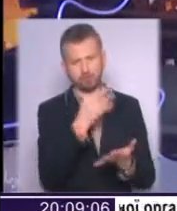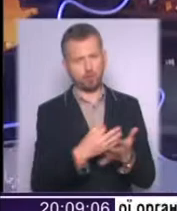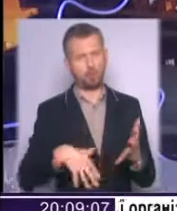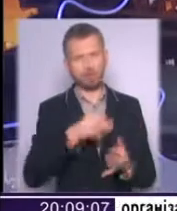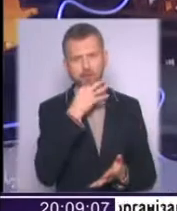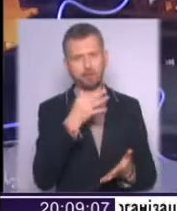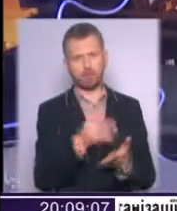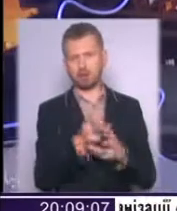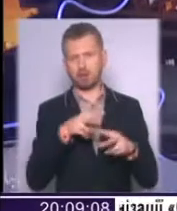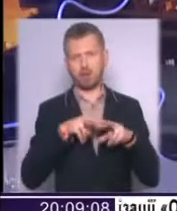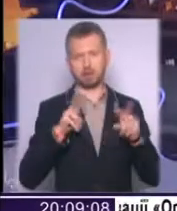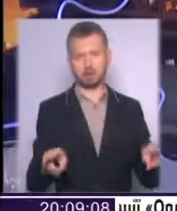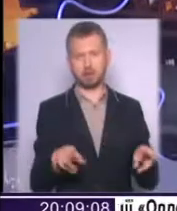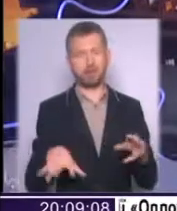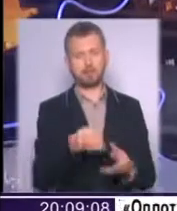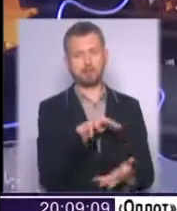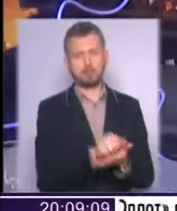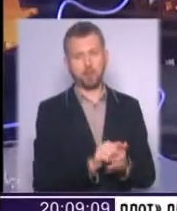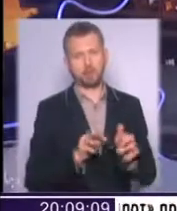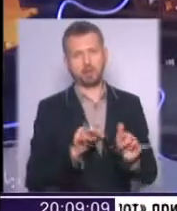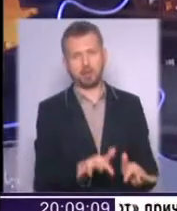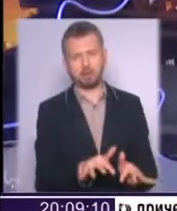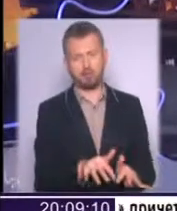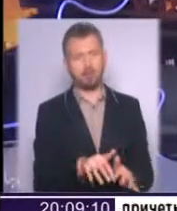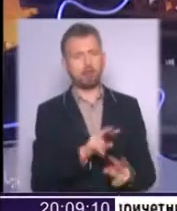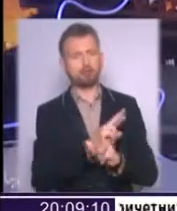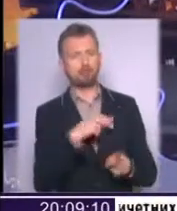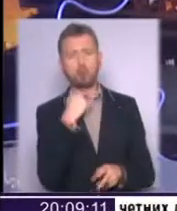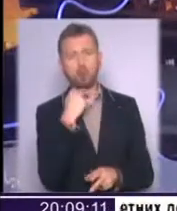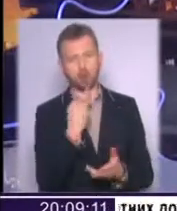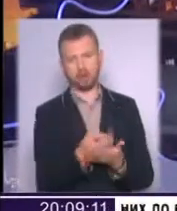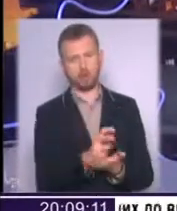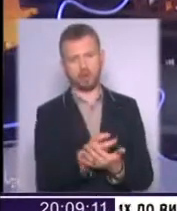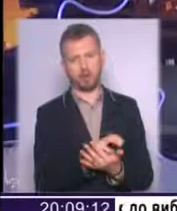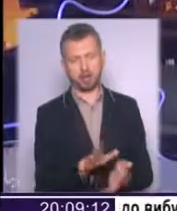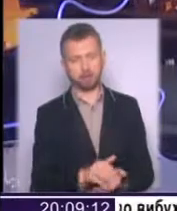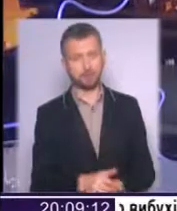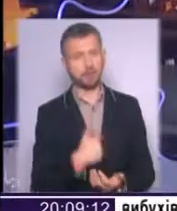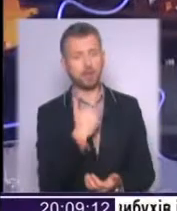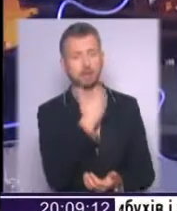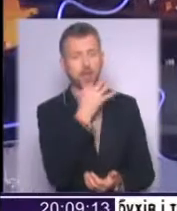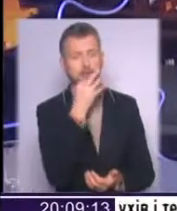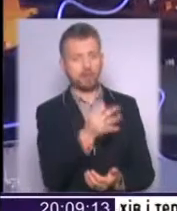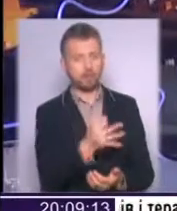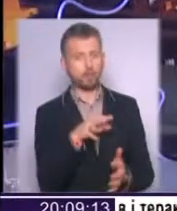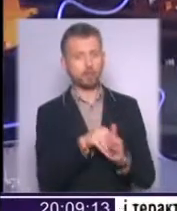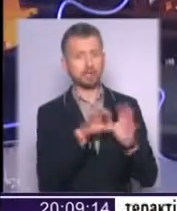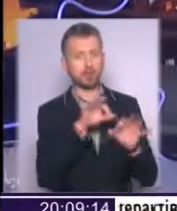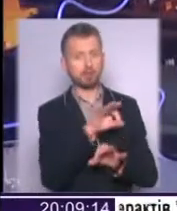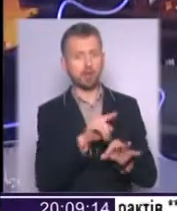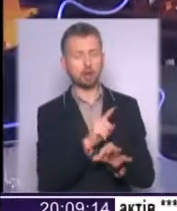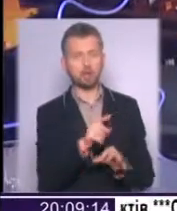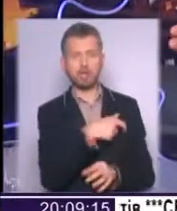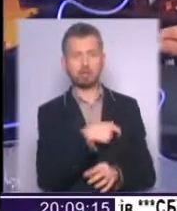однакова. Усі займаються справою. Дурака в цій країні ніхто не валяє. От, тому я останнє скажу. Я, до речі, вніс законопроект, те, щоб депутатам зменшити зарплатню